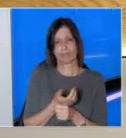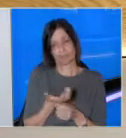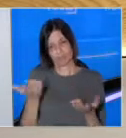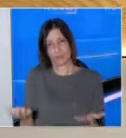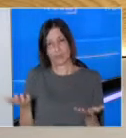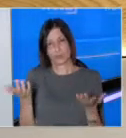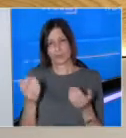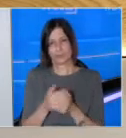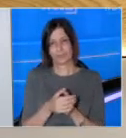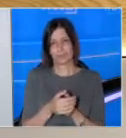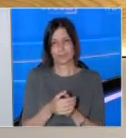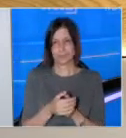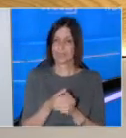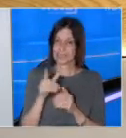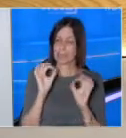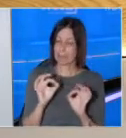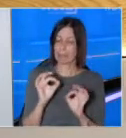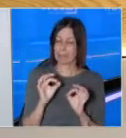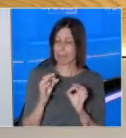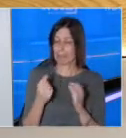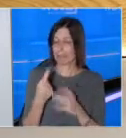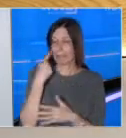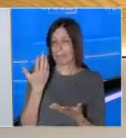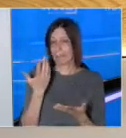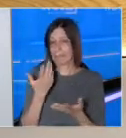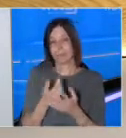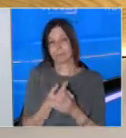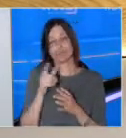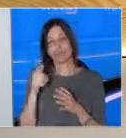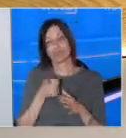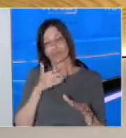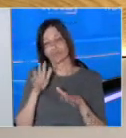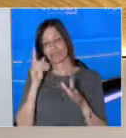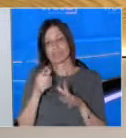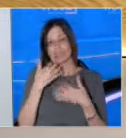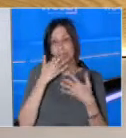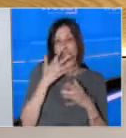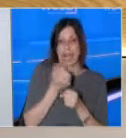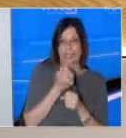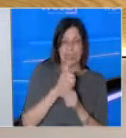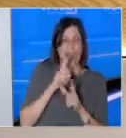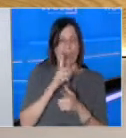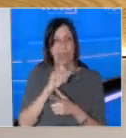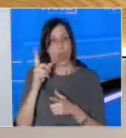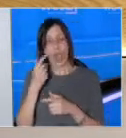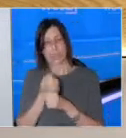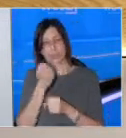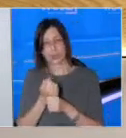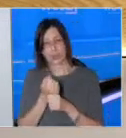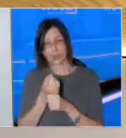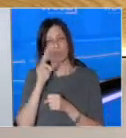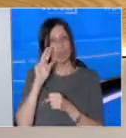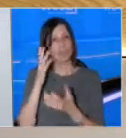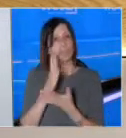נו, זה באמת מדהים. מישהו בממשלה מסביר מה צריך לעשות, למה לא עשו, יש כאלו שהם